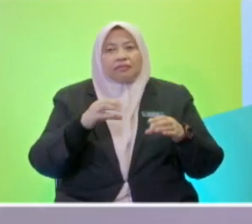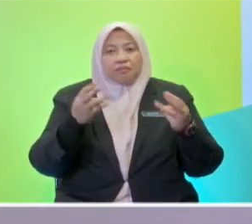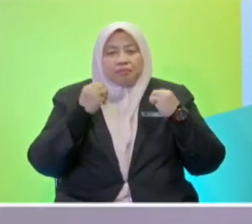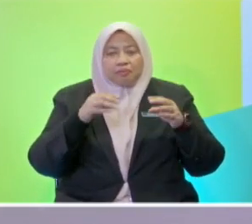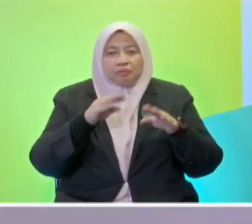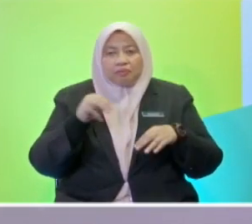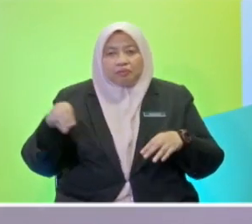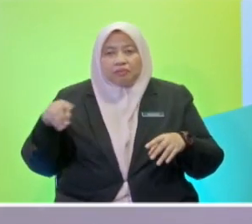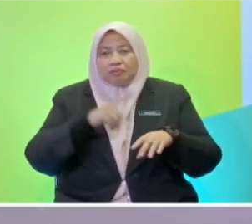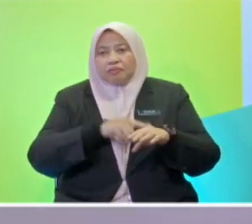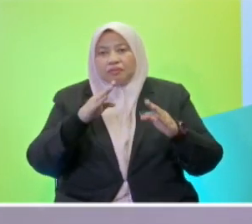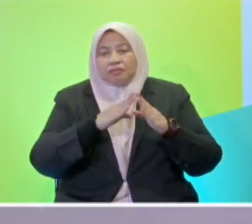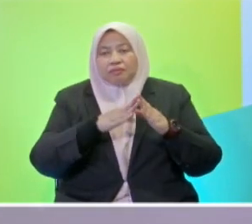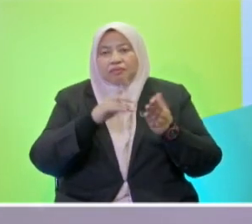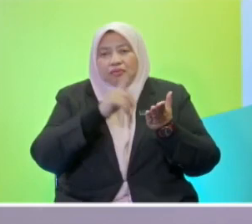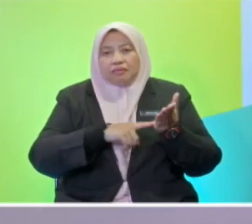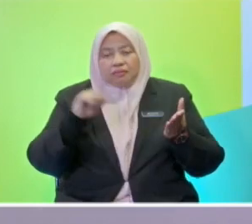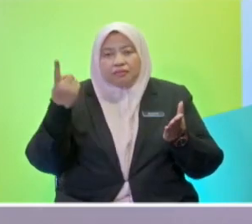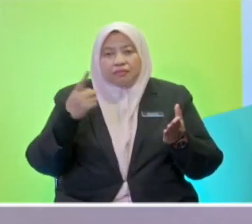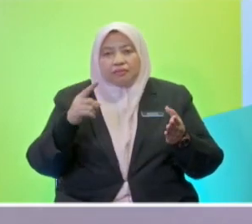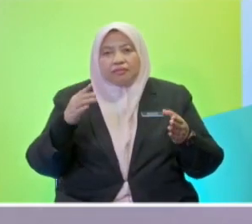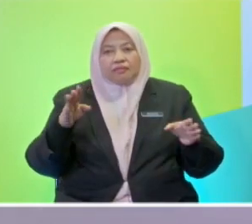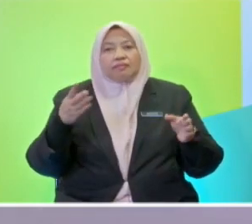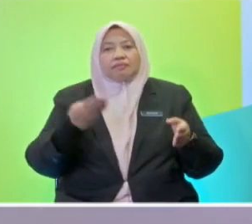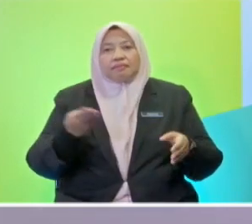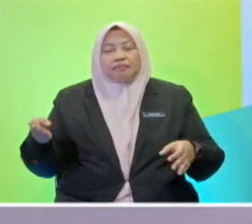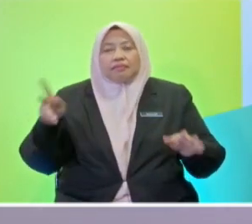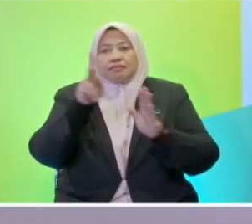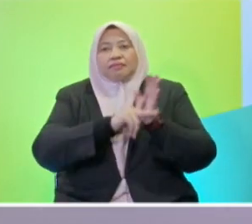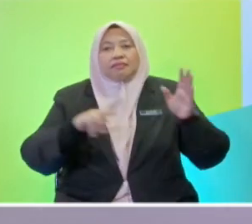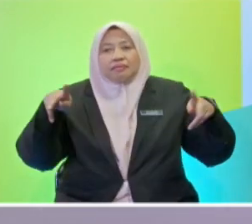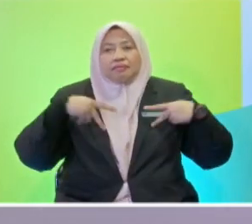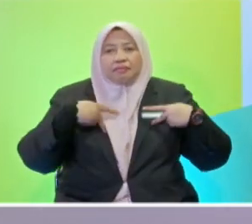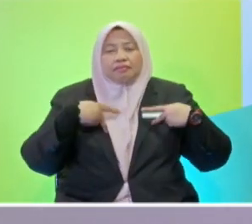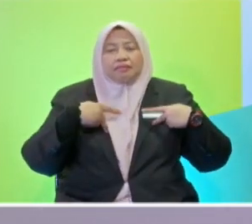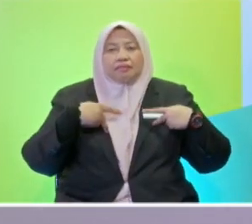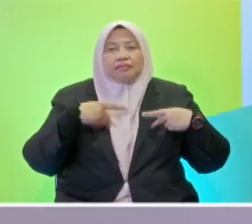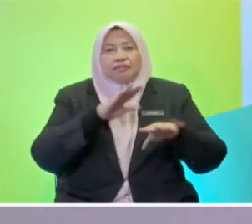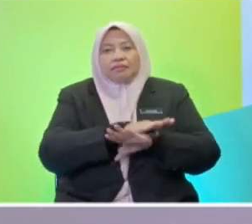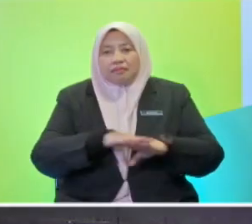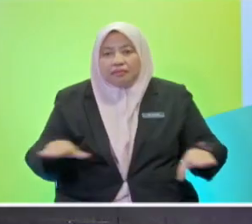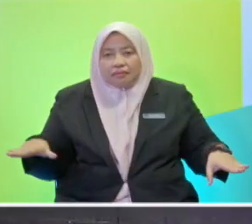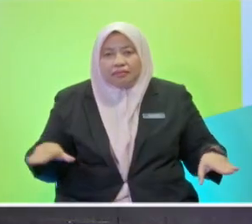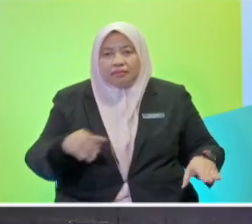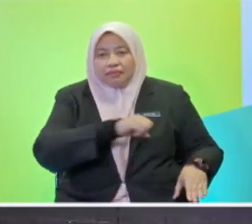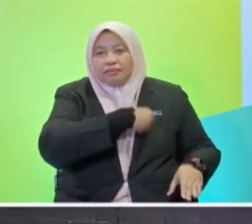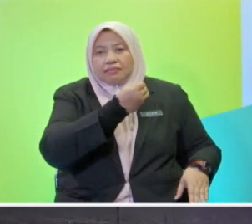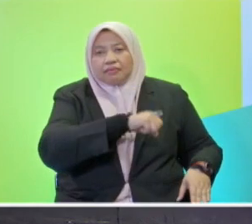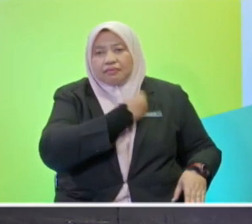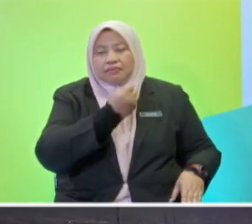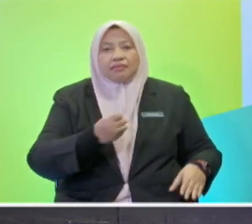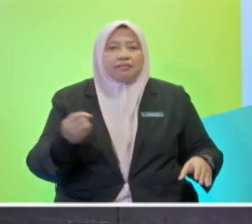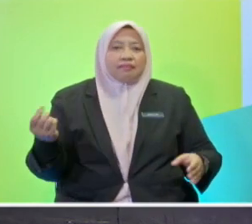Iyalah Apa saja barang kepunyaan kita jangan sia-siakan